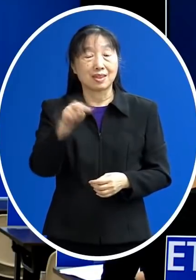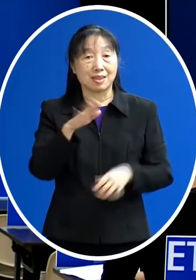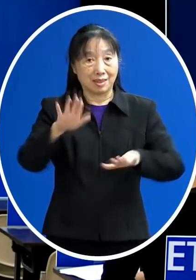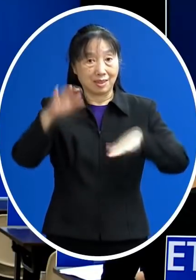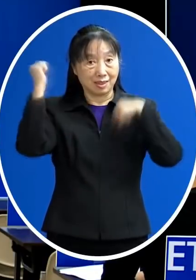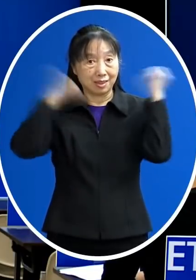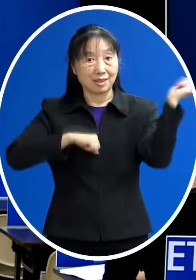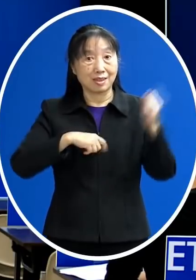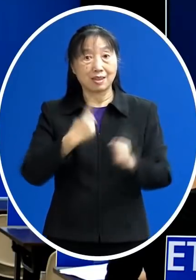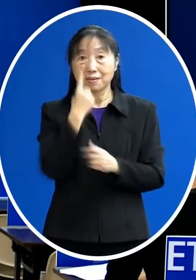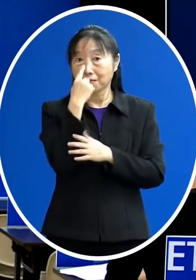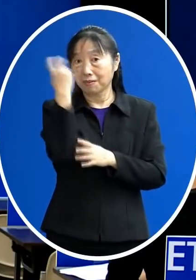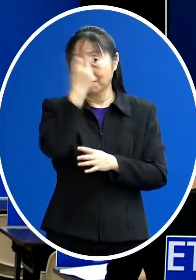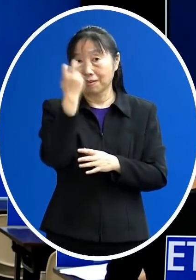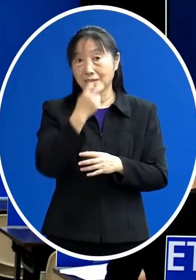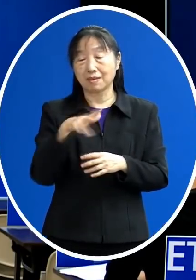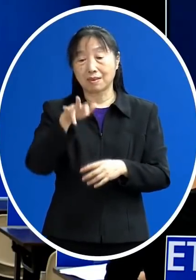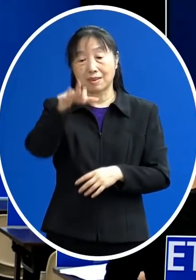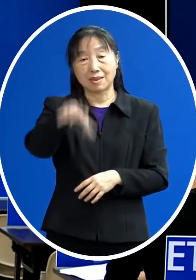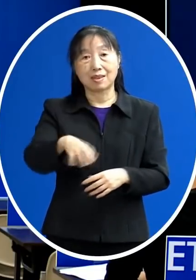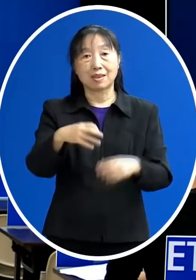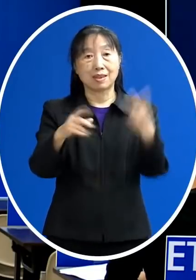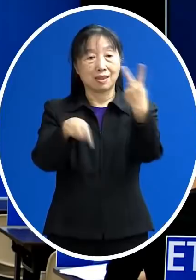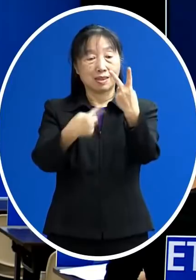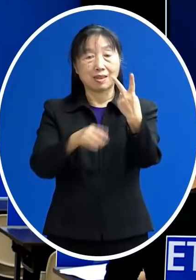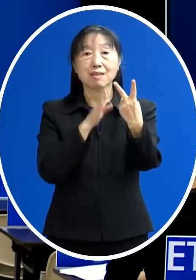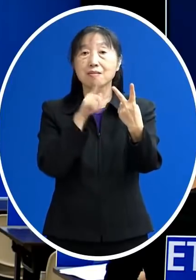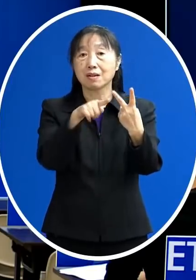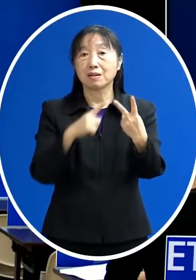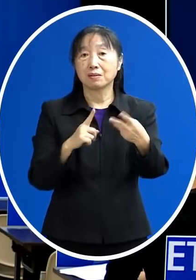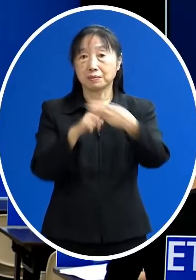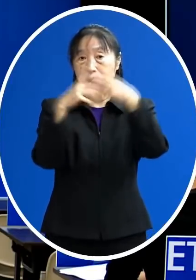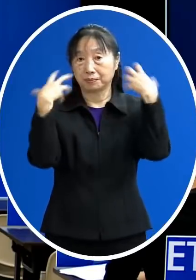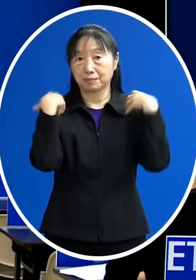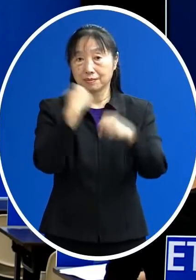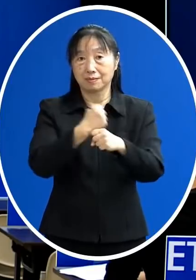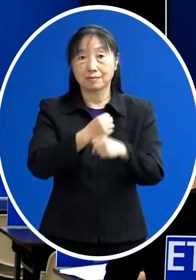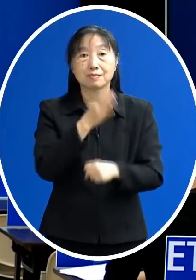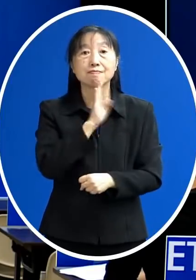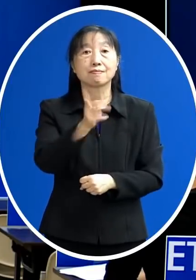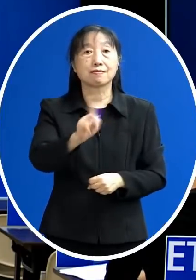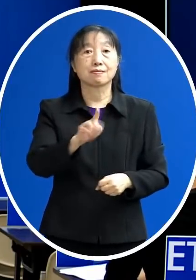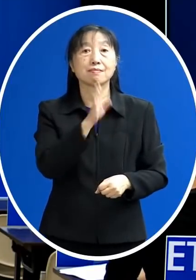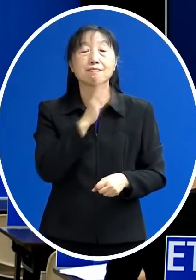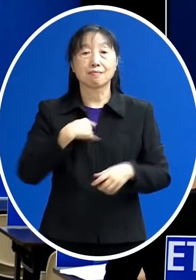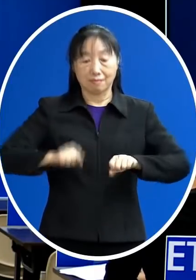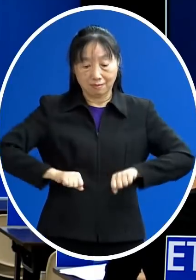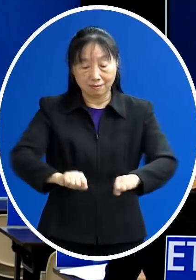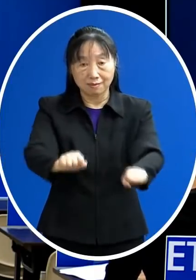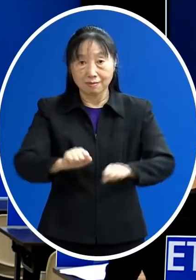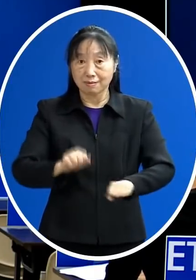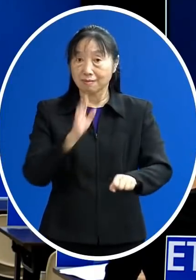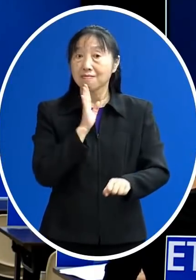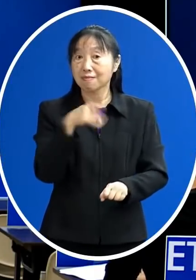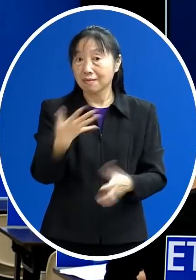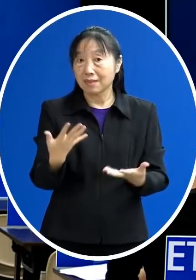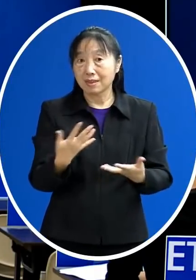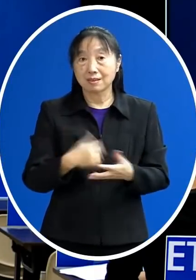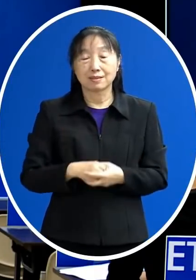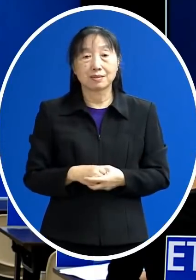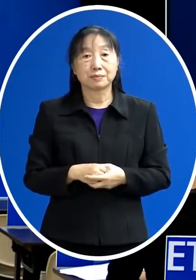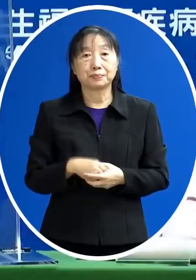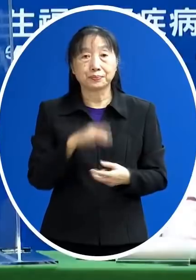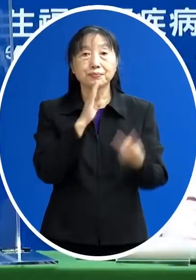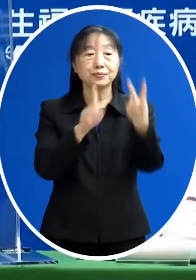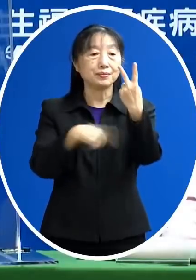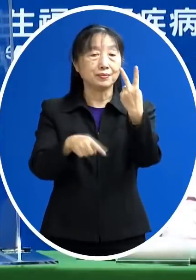今天早上那个快筛的两名机场人员，想请问他们主要负责的工作是什么？是负责手推车的航下人员吗？谢谢。